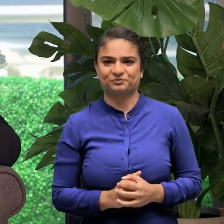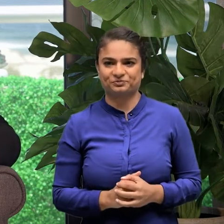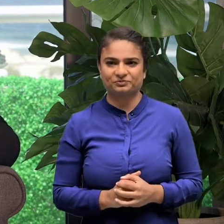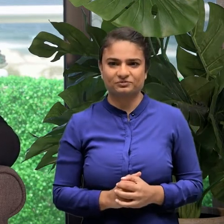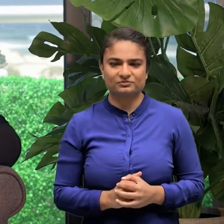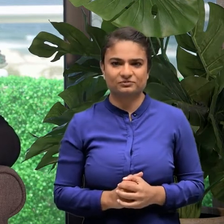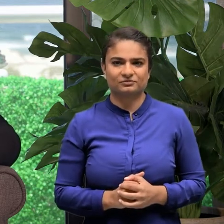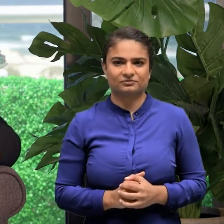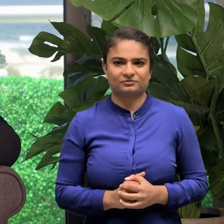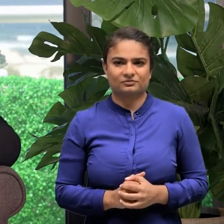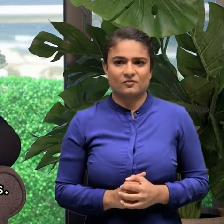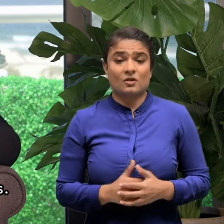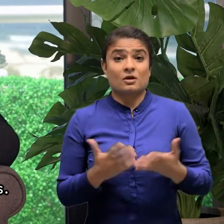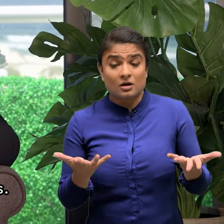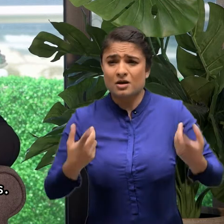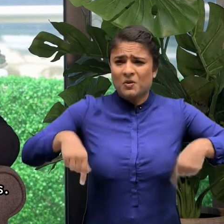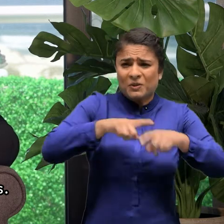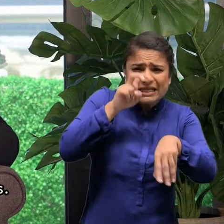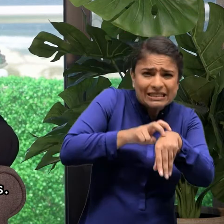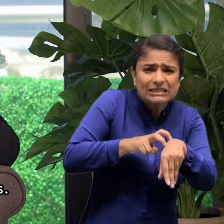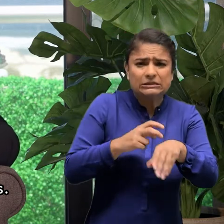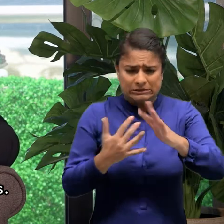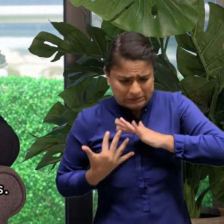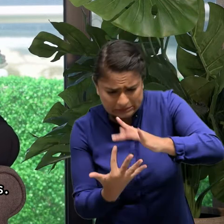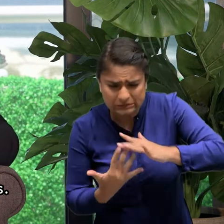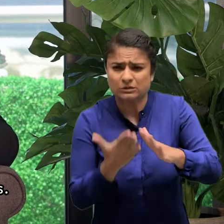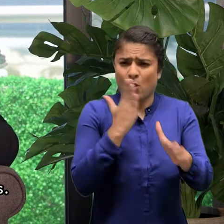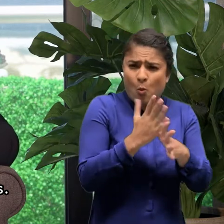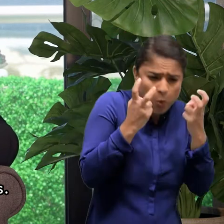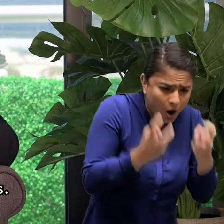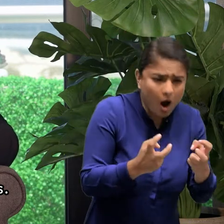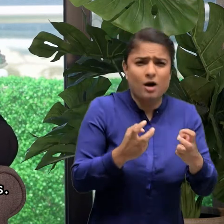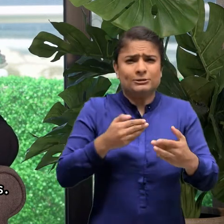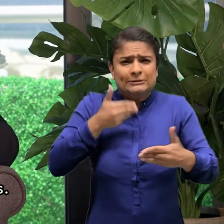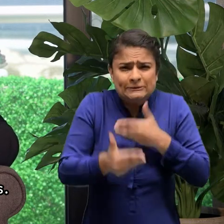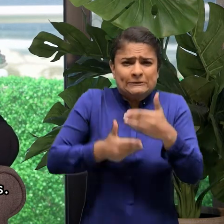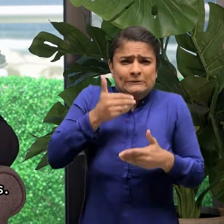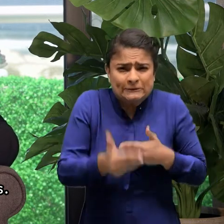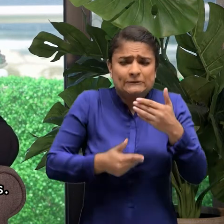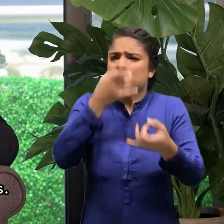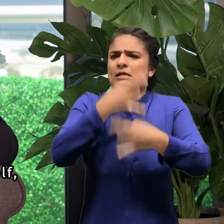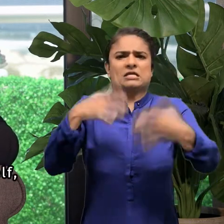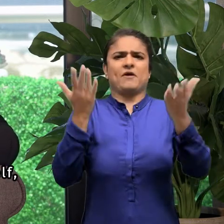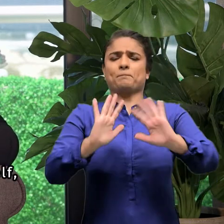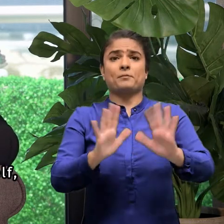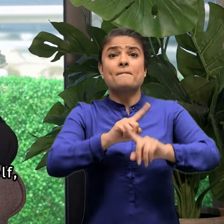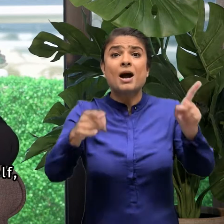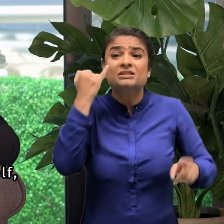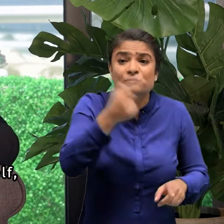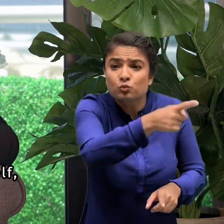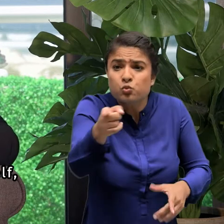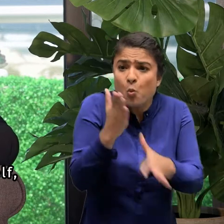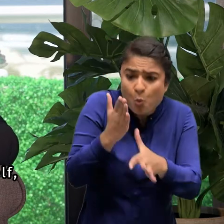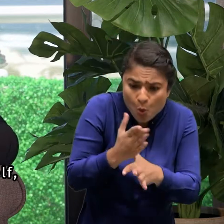in staat om groot dinge te bereik, maar ons moet gewillig wees om onsself elke dag te verbeter. En soos jy